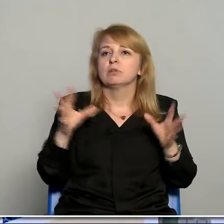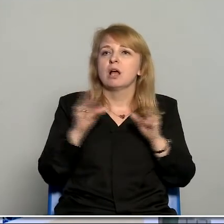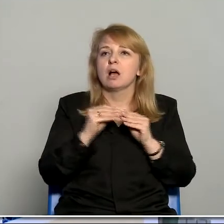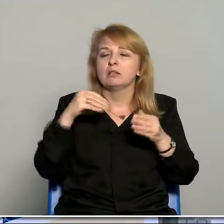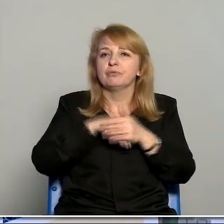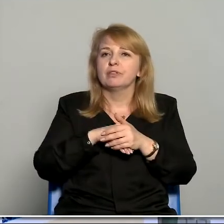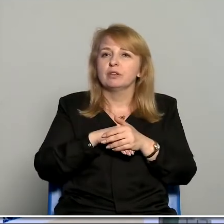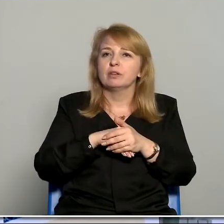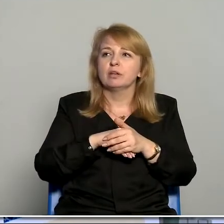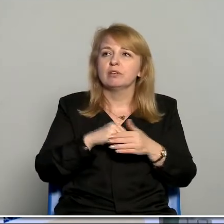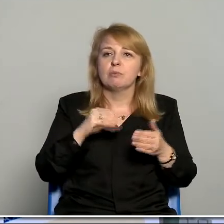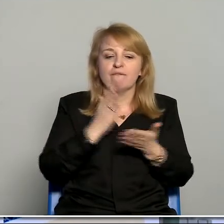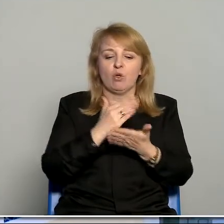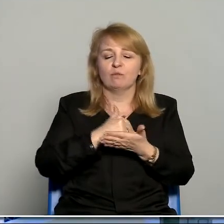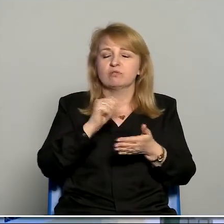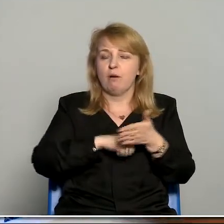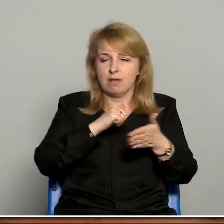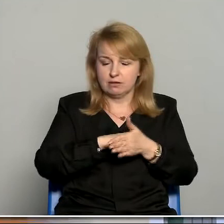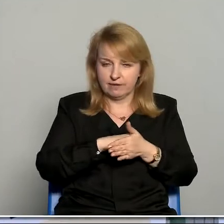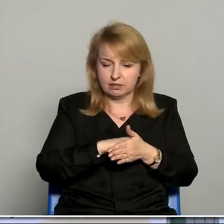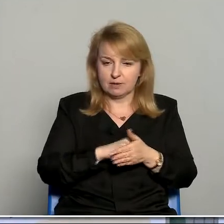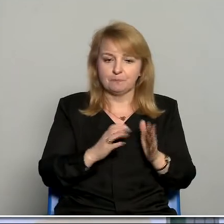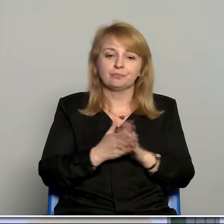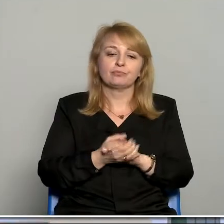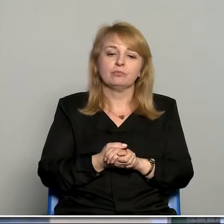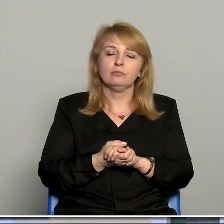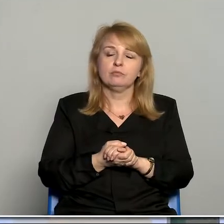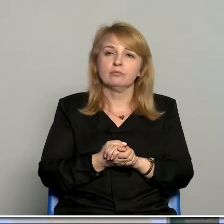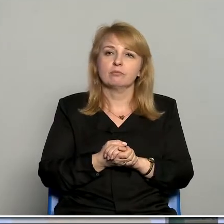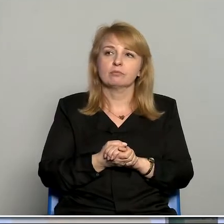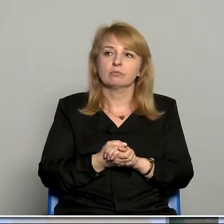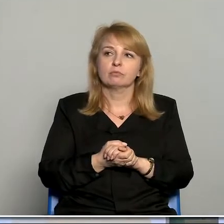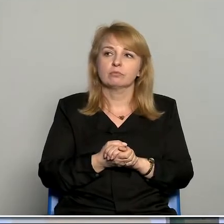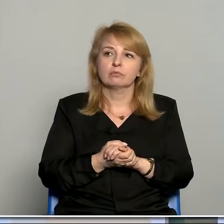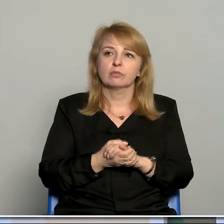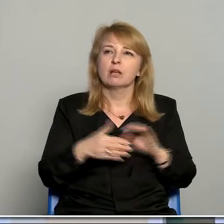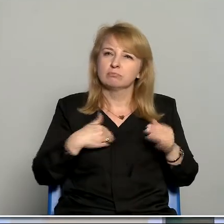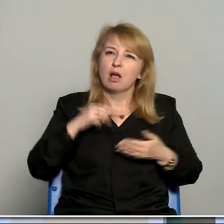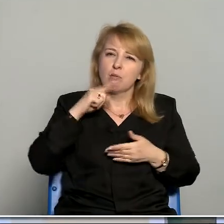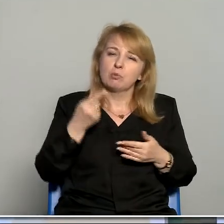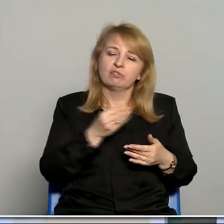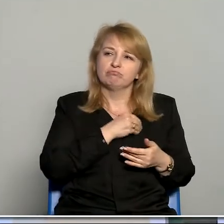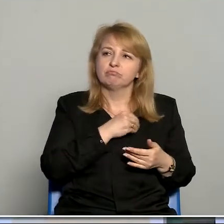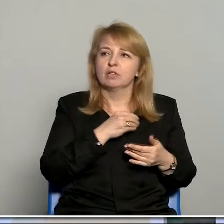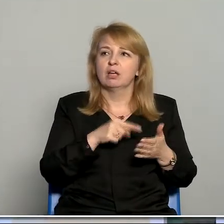Operacyjnym Województwa Mazowieckiego. Proszę Państwa, powiem szczerze, że